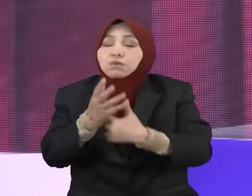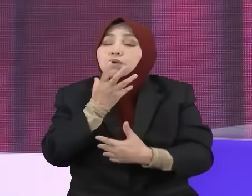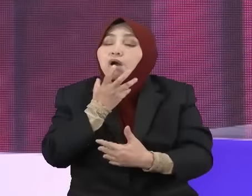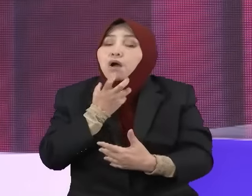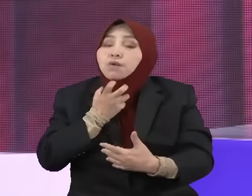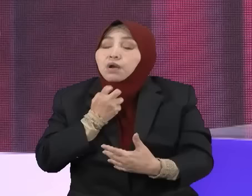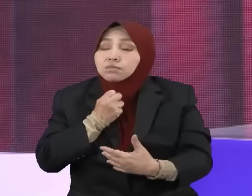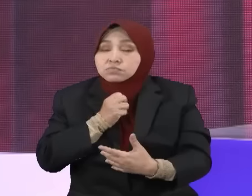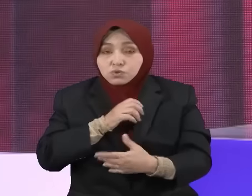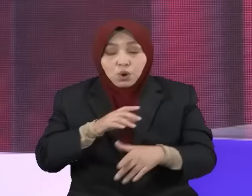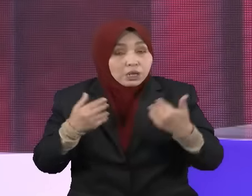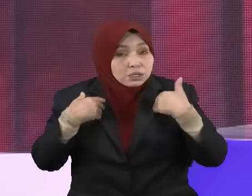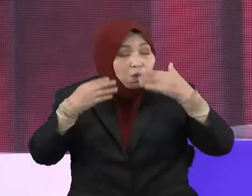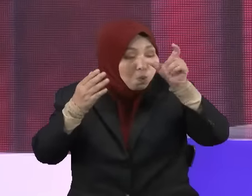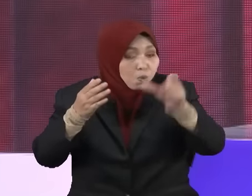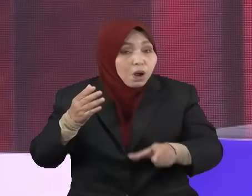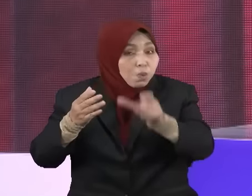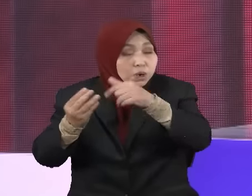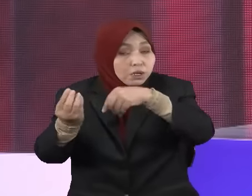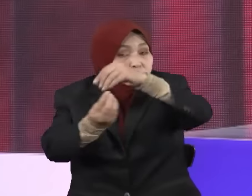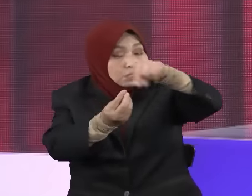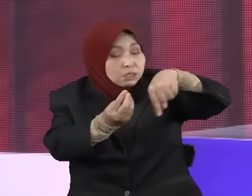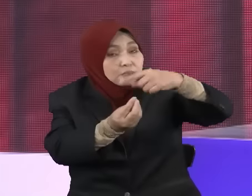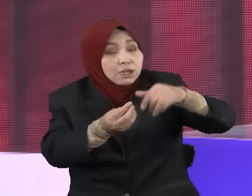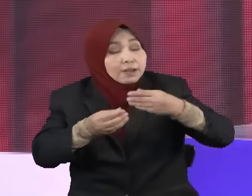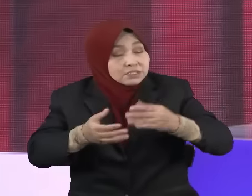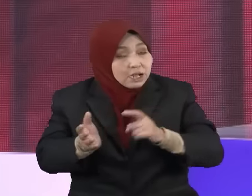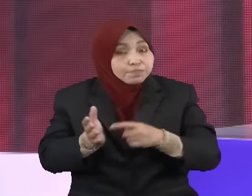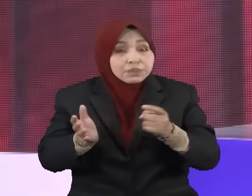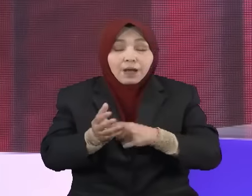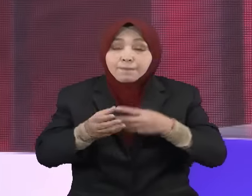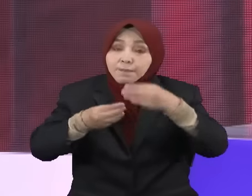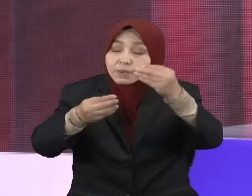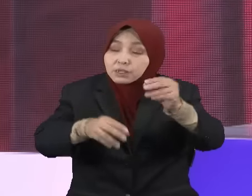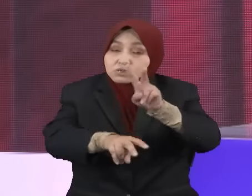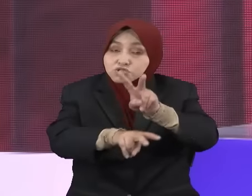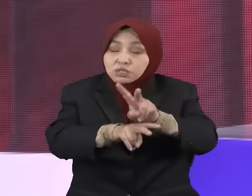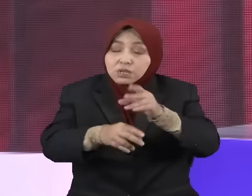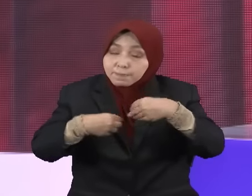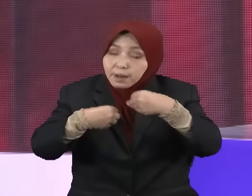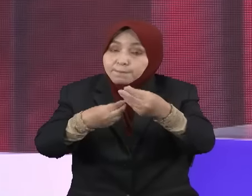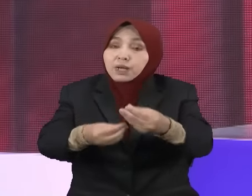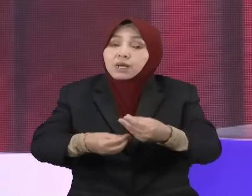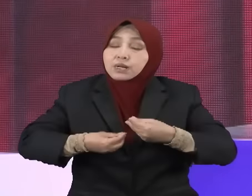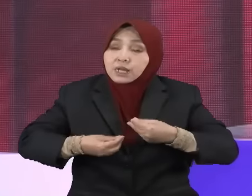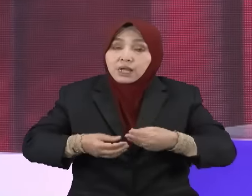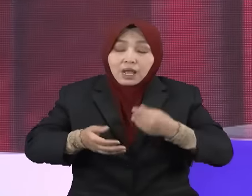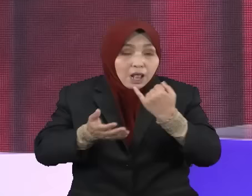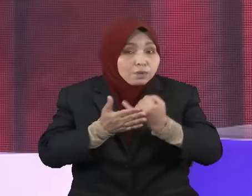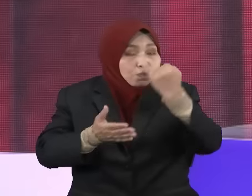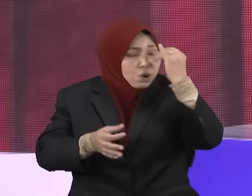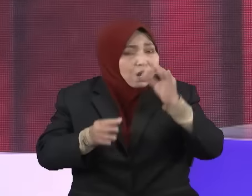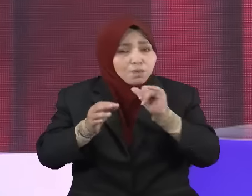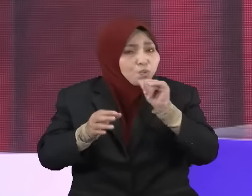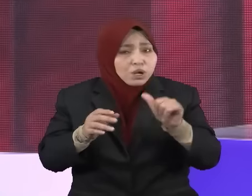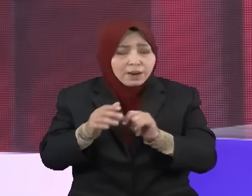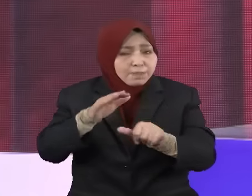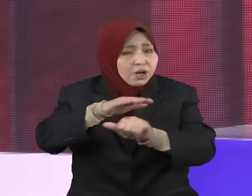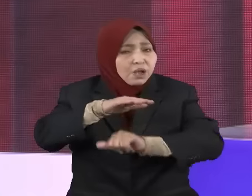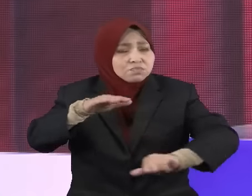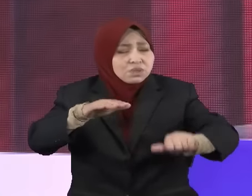ada orang-orang di sekitar kita ini yang kadang-kadang memberi kesaksian, memberikan ilmu, tetapi ilmu itu kalau bukan berteraskan